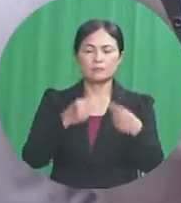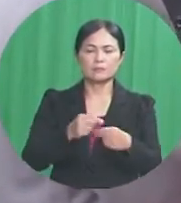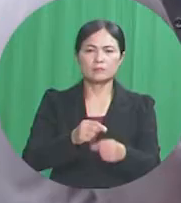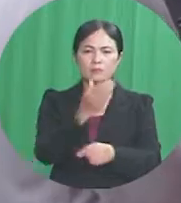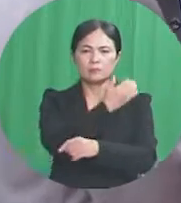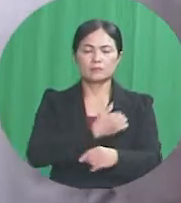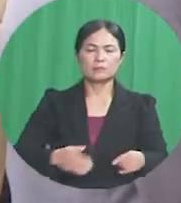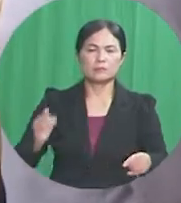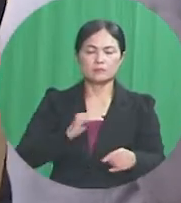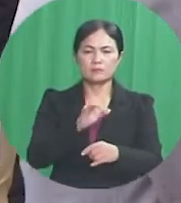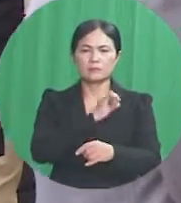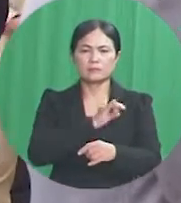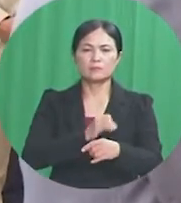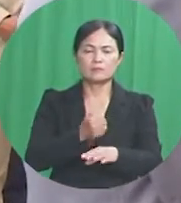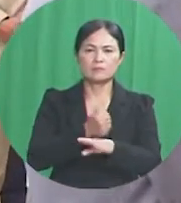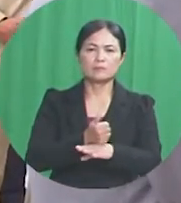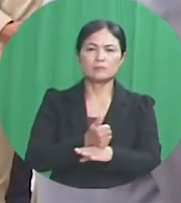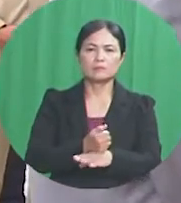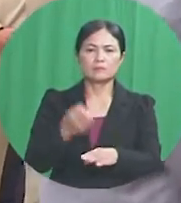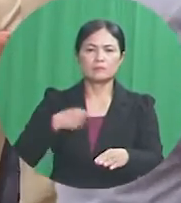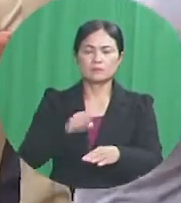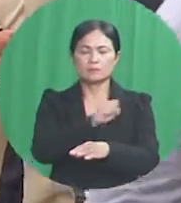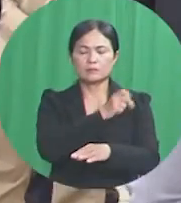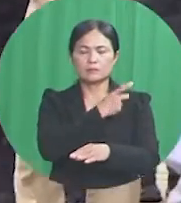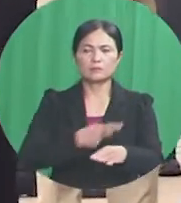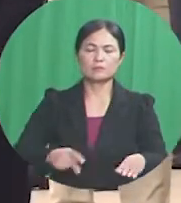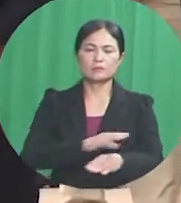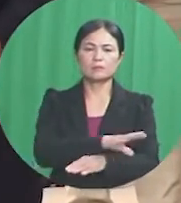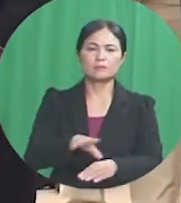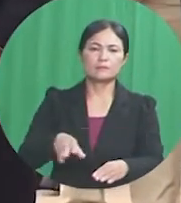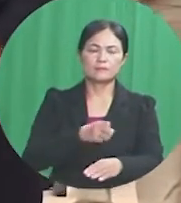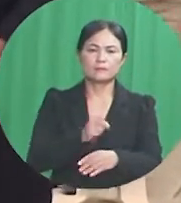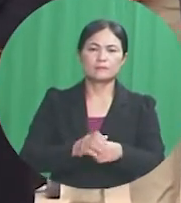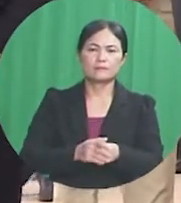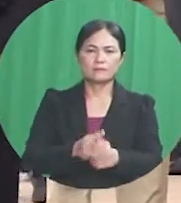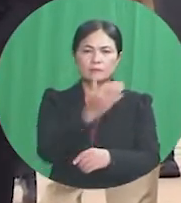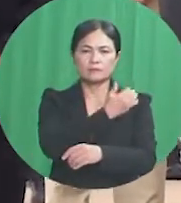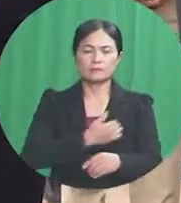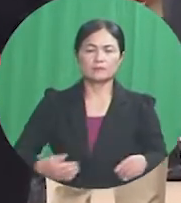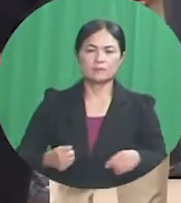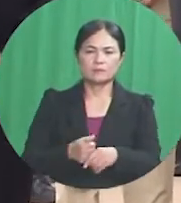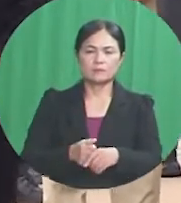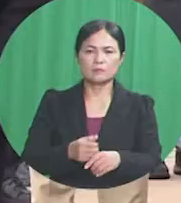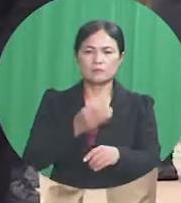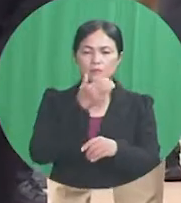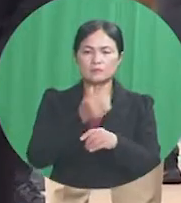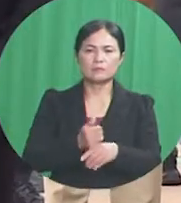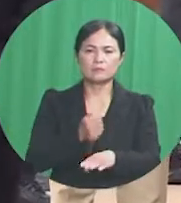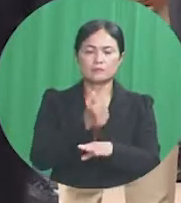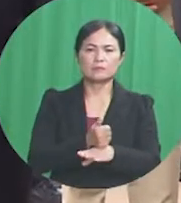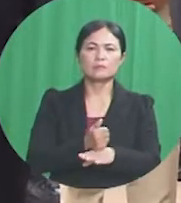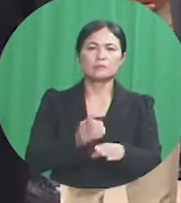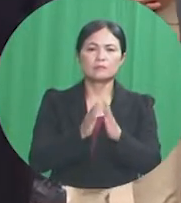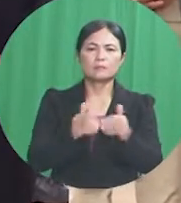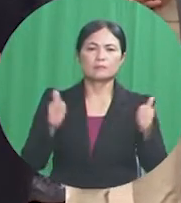សម្តេចបិបុលសេនាភក្តីសាយឈុំប្រធានព្រឹទ្ធសភានៃព្រះរាជាណាចក្រកម្ពុជាសម្តេចអគ្គមហាពញាចក្រីហេងសំរិនប្រ